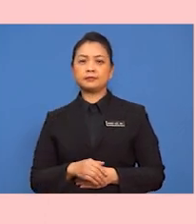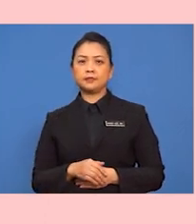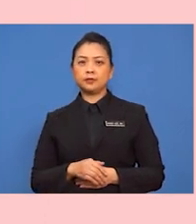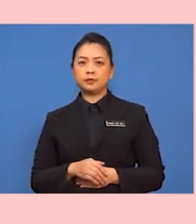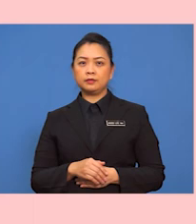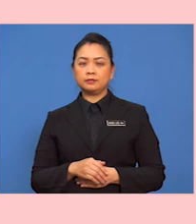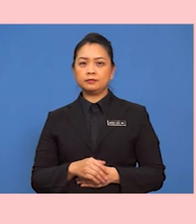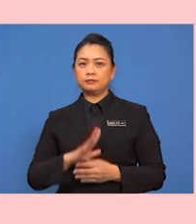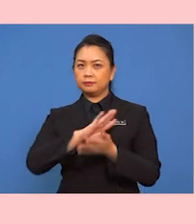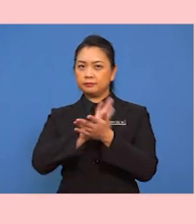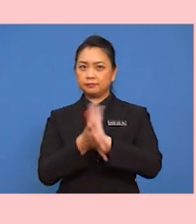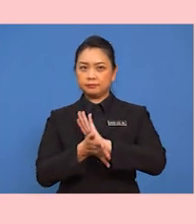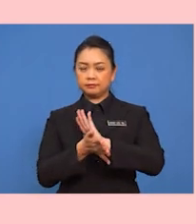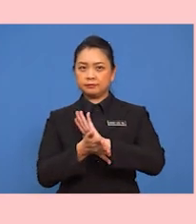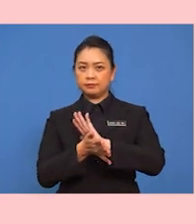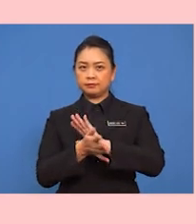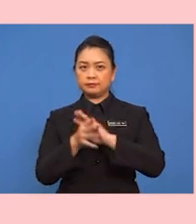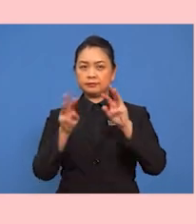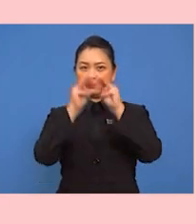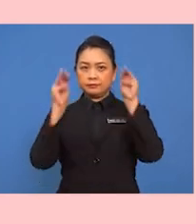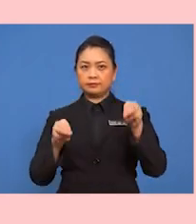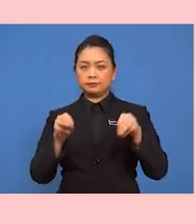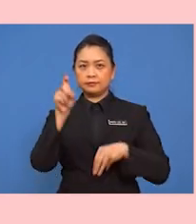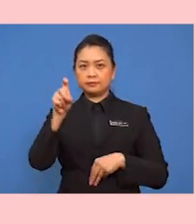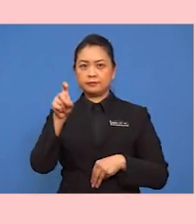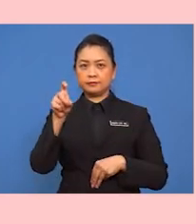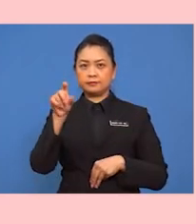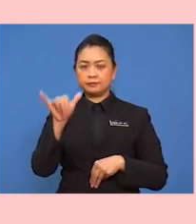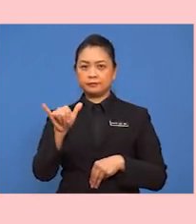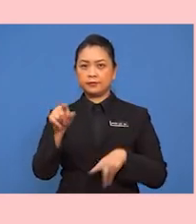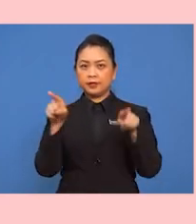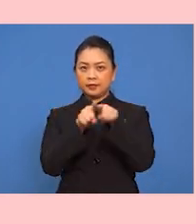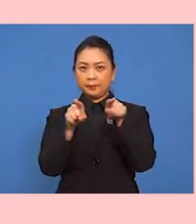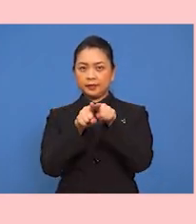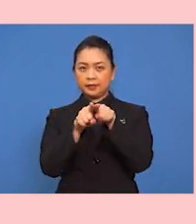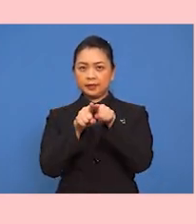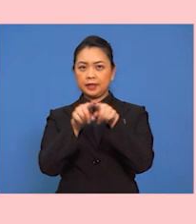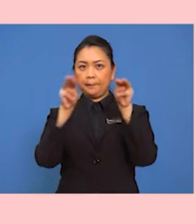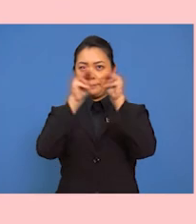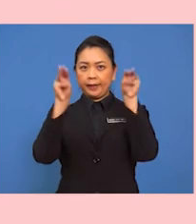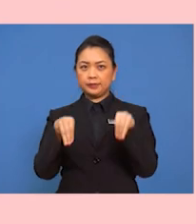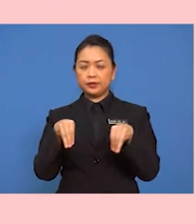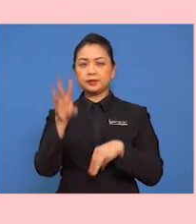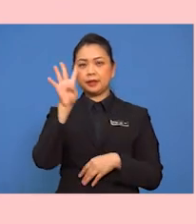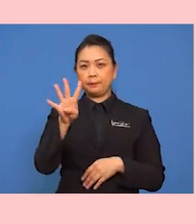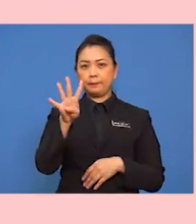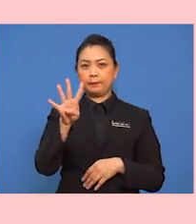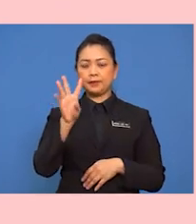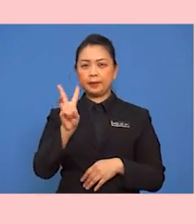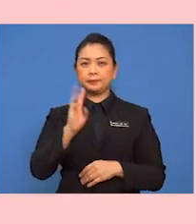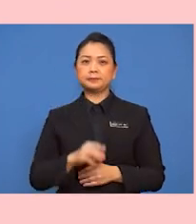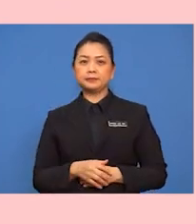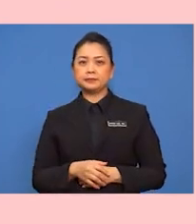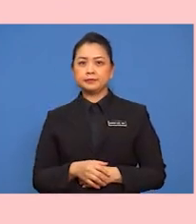Maka Matriks XY Sama dengan Matriks 4